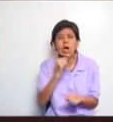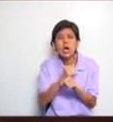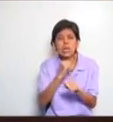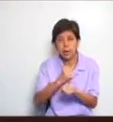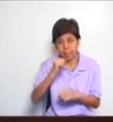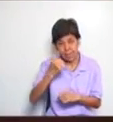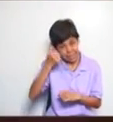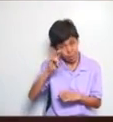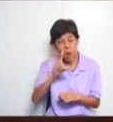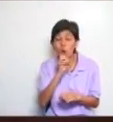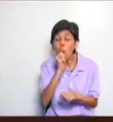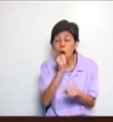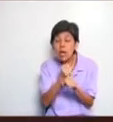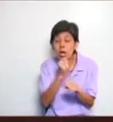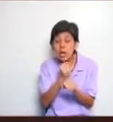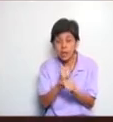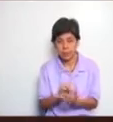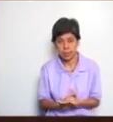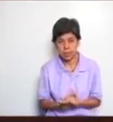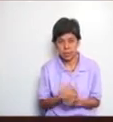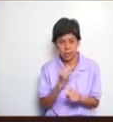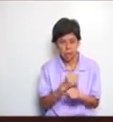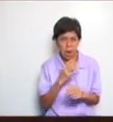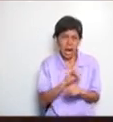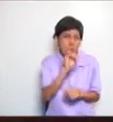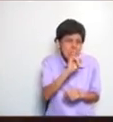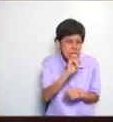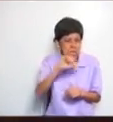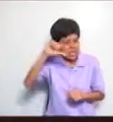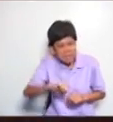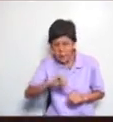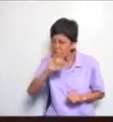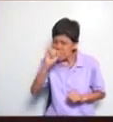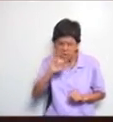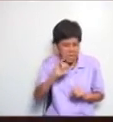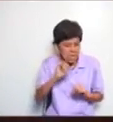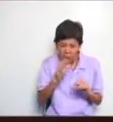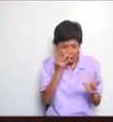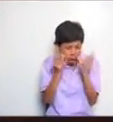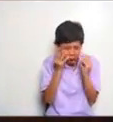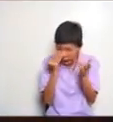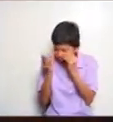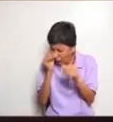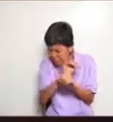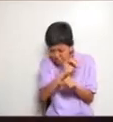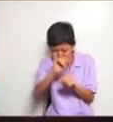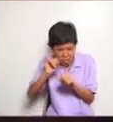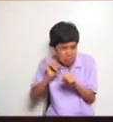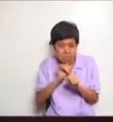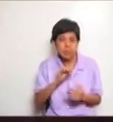มากใหผม 7 วนนัแตนี้ต่ไปนะเจอขาวเร็วาวร้ายขาว โงก ขาวลโฟที ซือพพรวบรวมมแลจัดกุม 3 กลทั้หนึ่